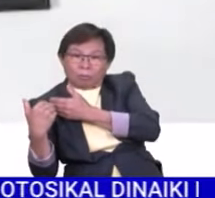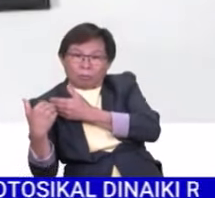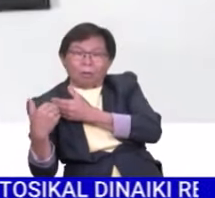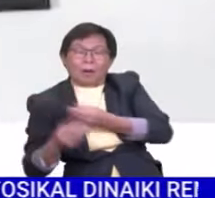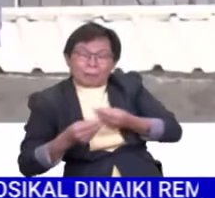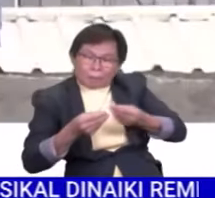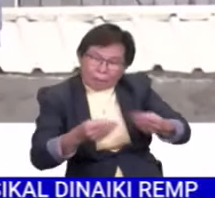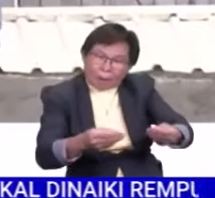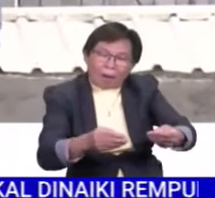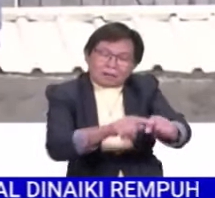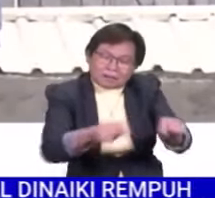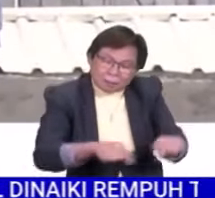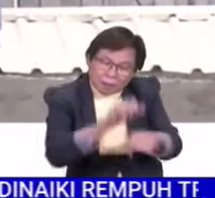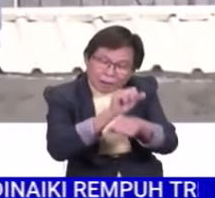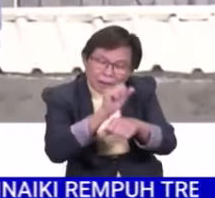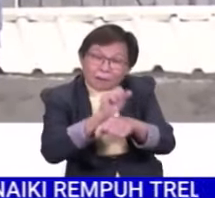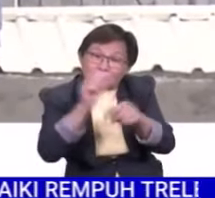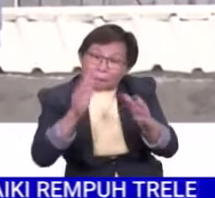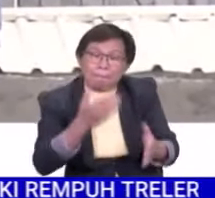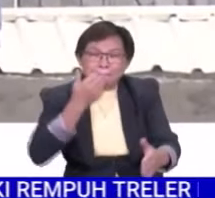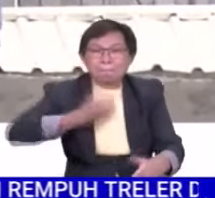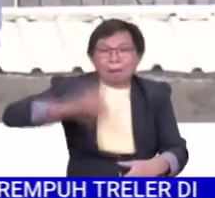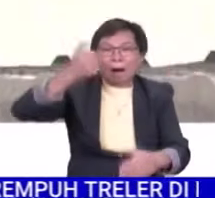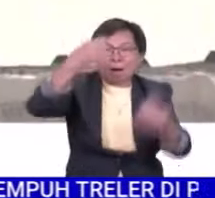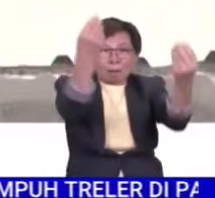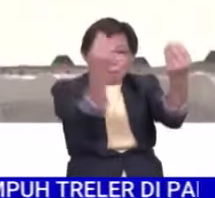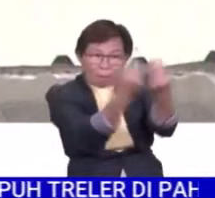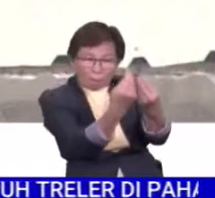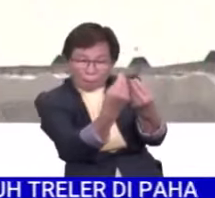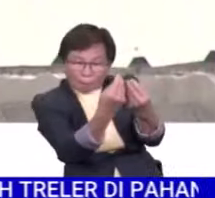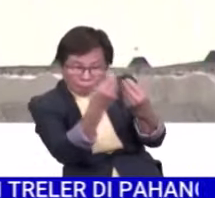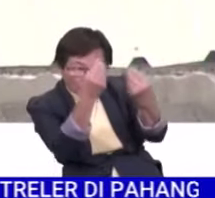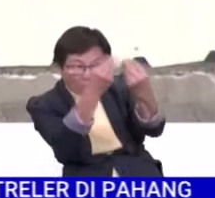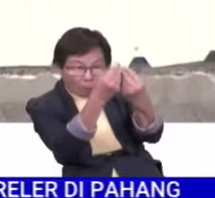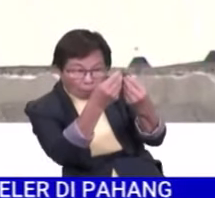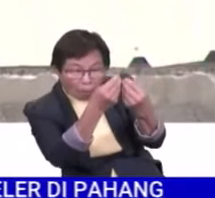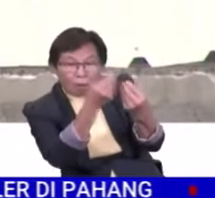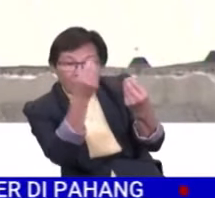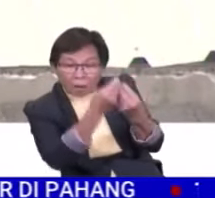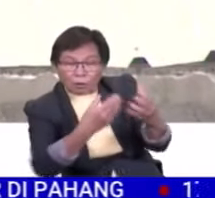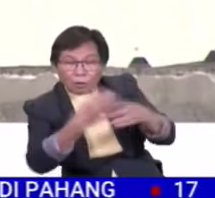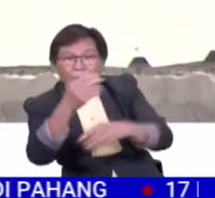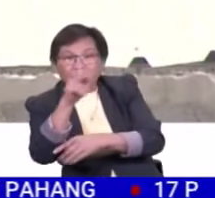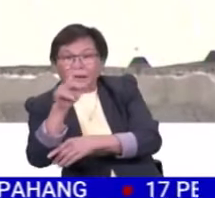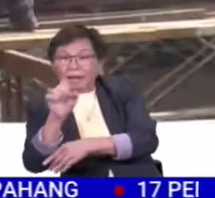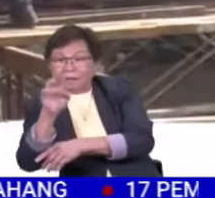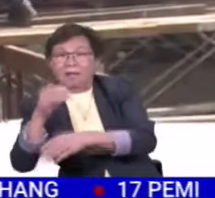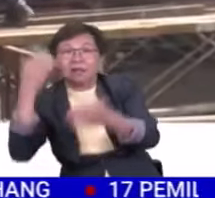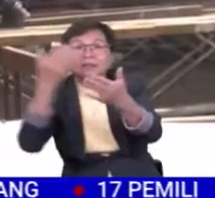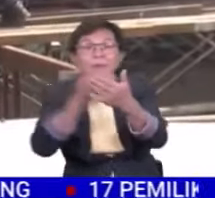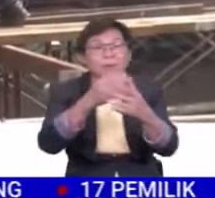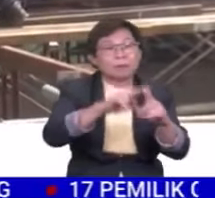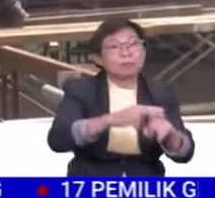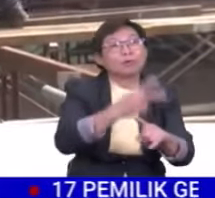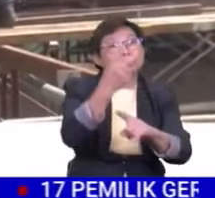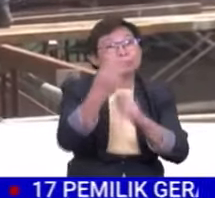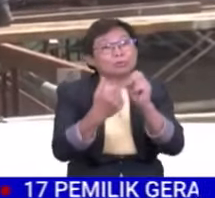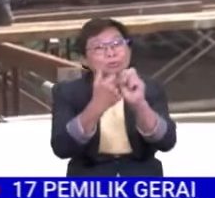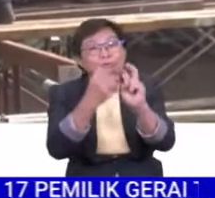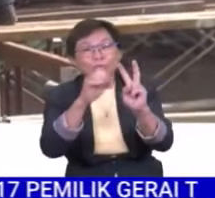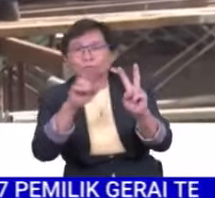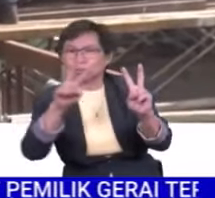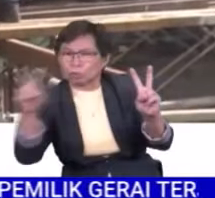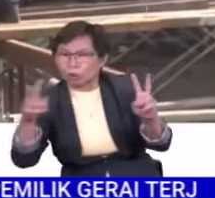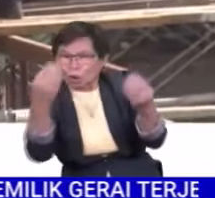lebih baik. Berdasarkan statistik yang dikeluarkan oleh Kementerian Sumber Manusia, sehingga Februari 2022,